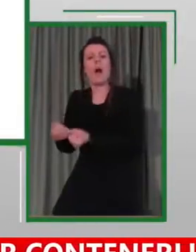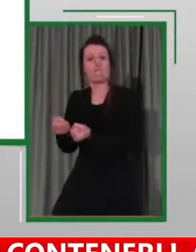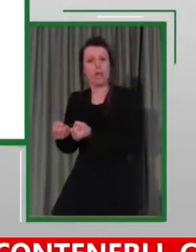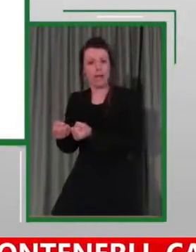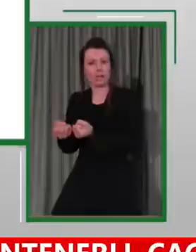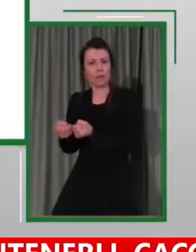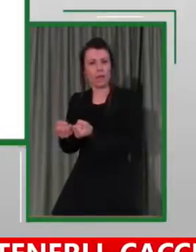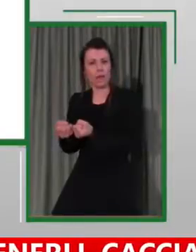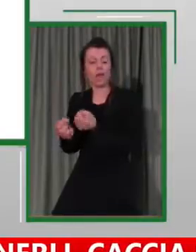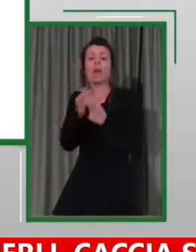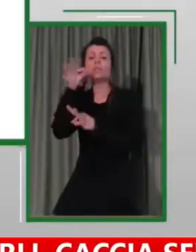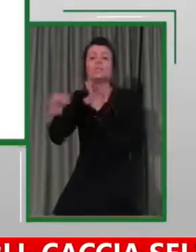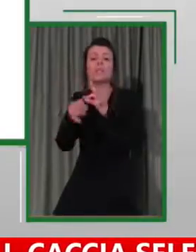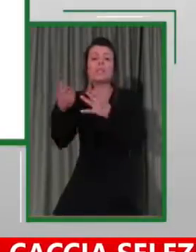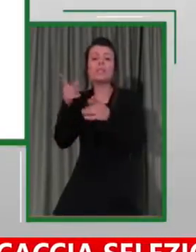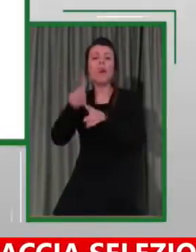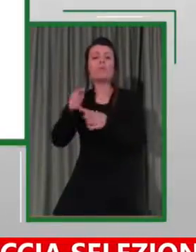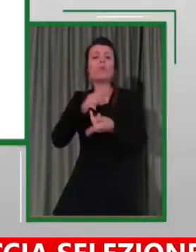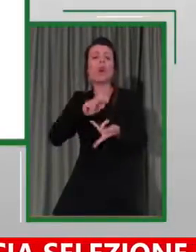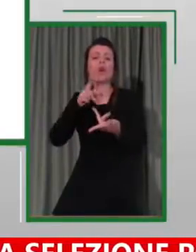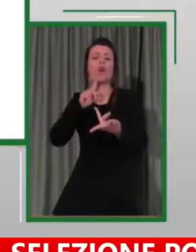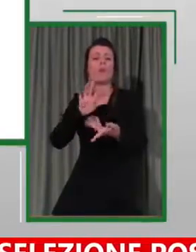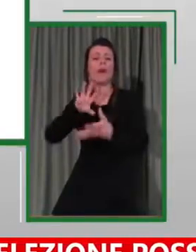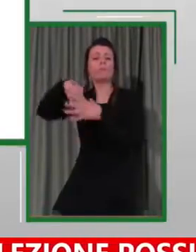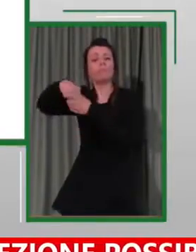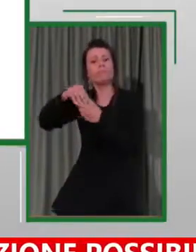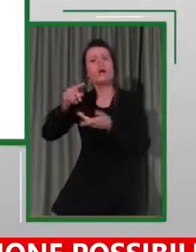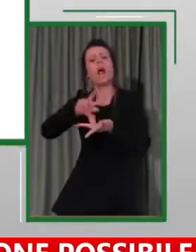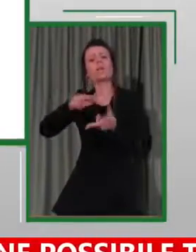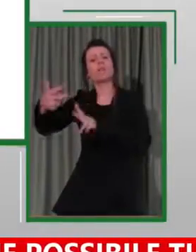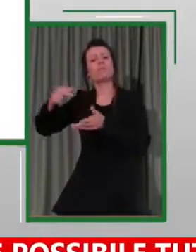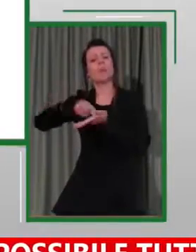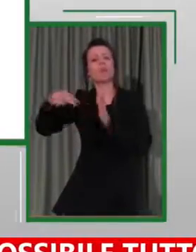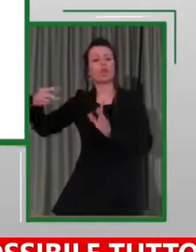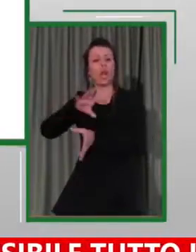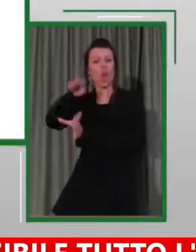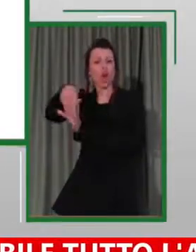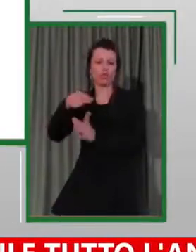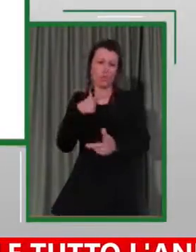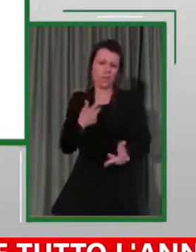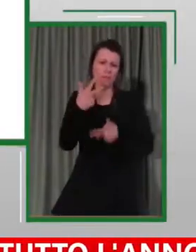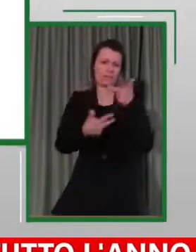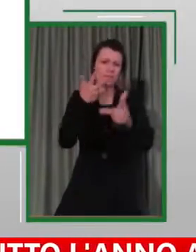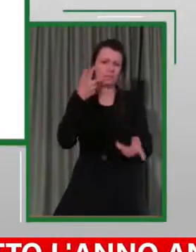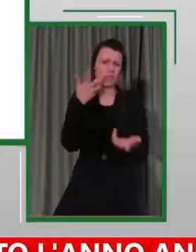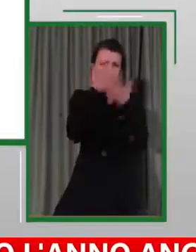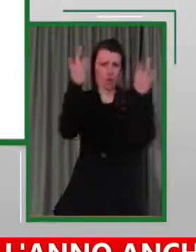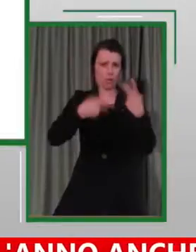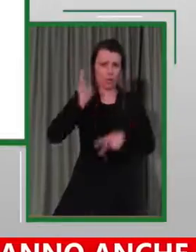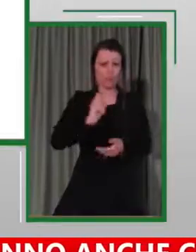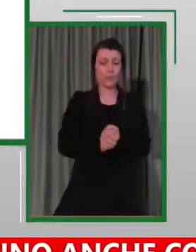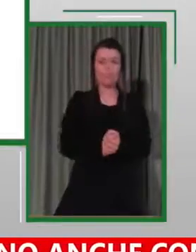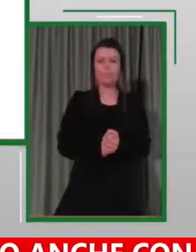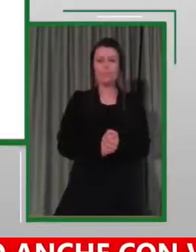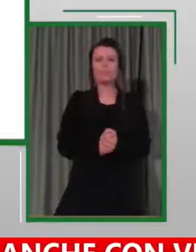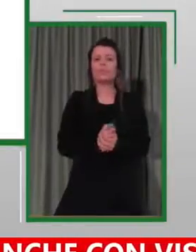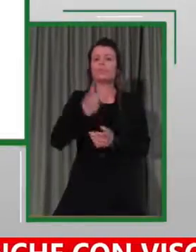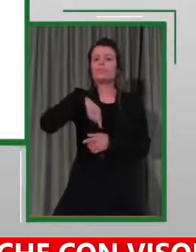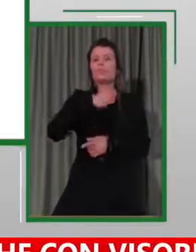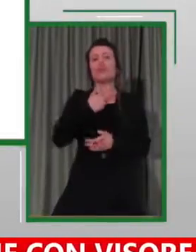il trasferimento tecnologico all'interno. Ma andiamo un po' a capire di cosa si tratta. Finanzieremo